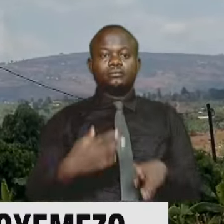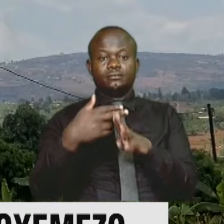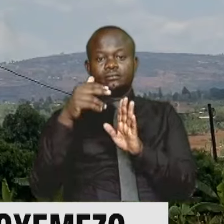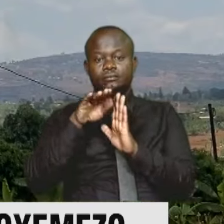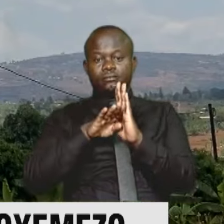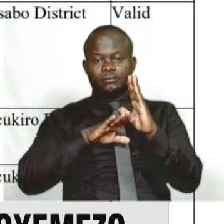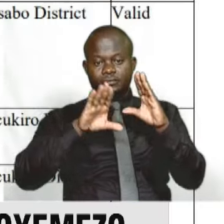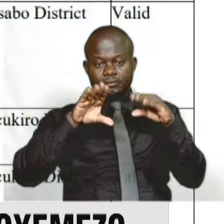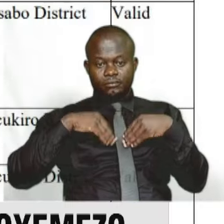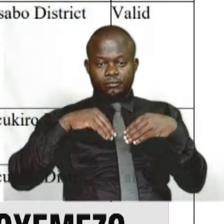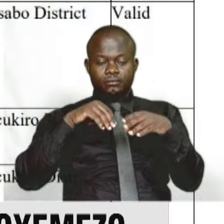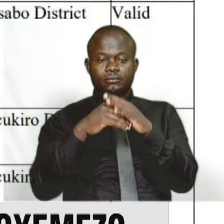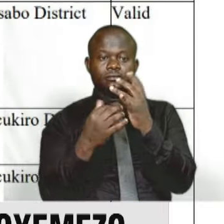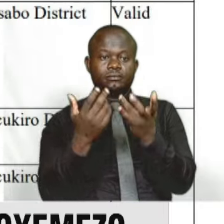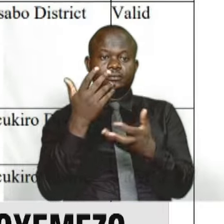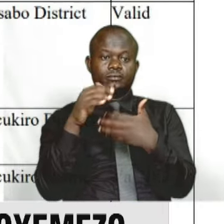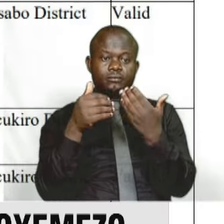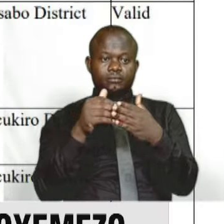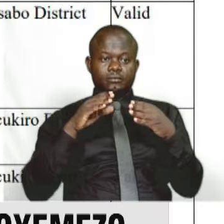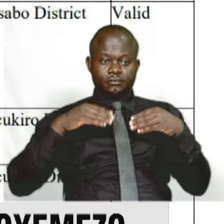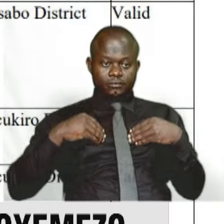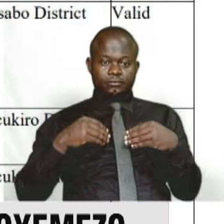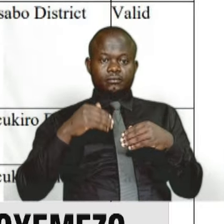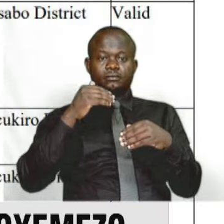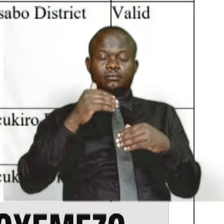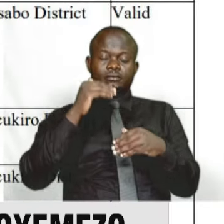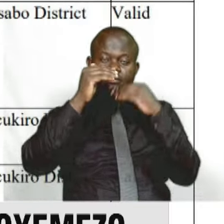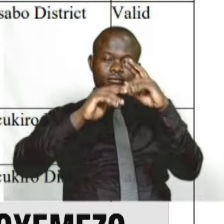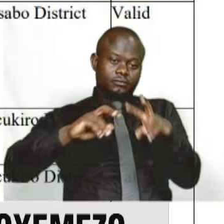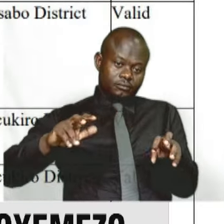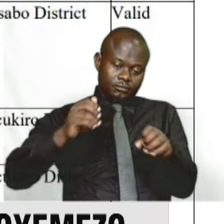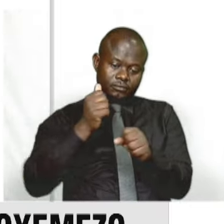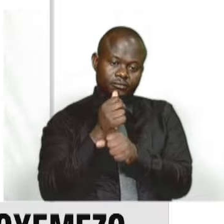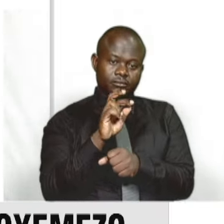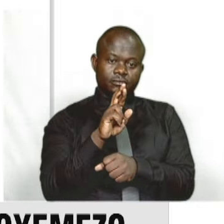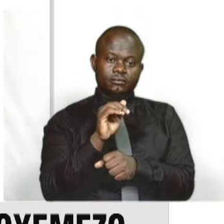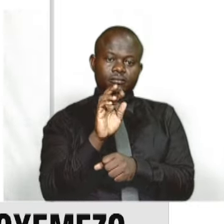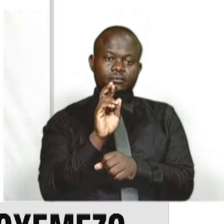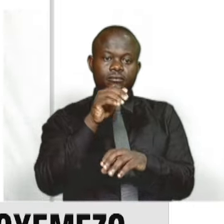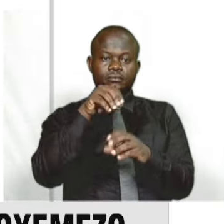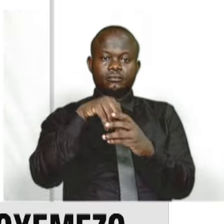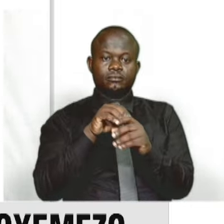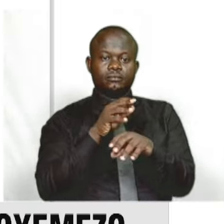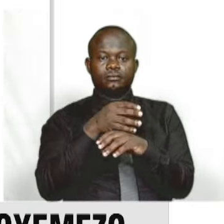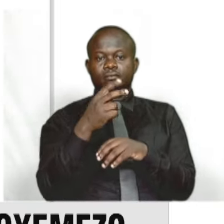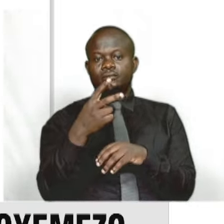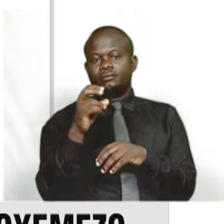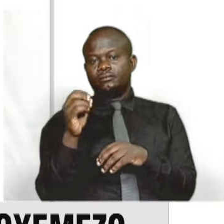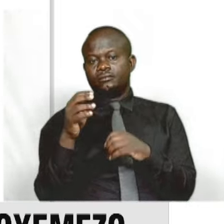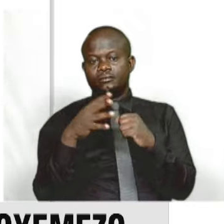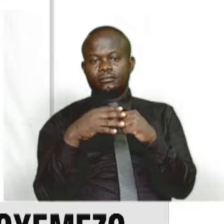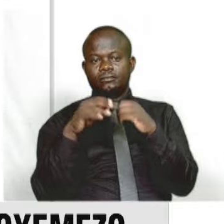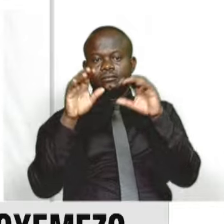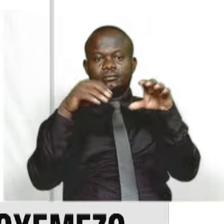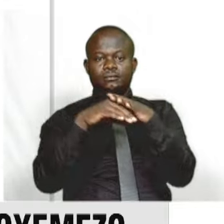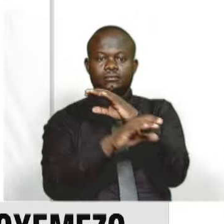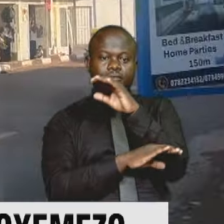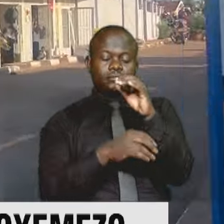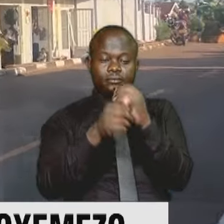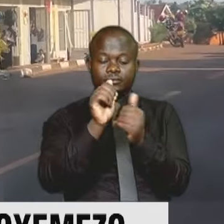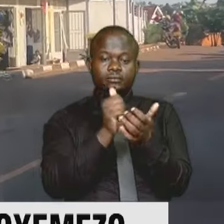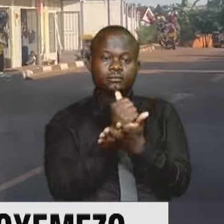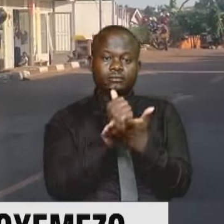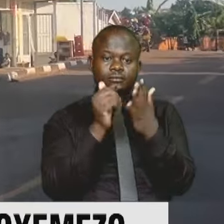nyubako umuriro w'amashanyarazi bemeye n'urwego ngenzuramikorere RURA ruriho abagera 209 bo hirya no hino mu gihugu ari no bafite